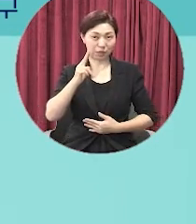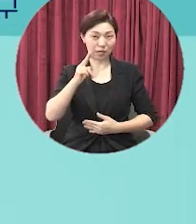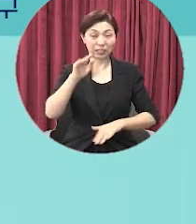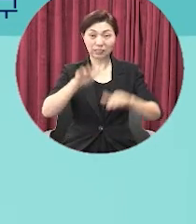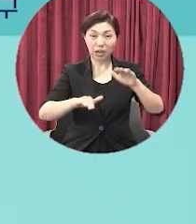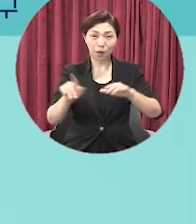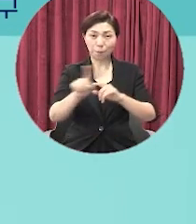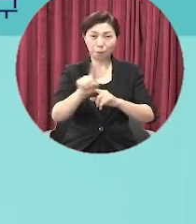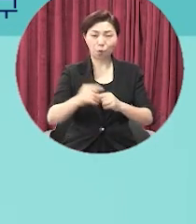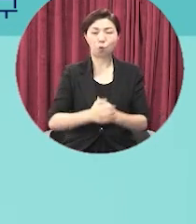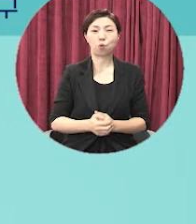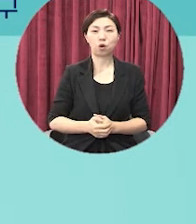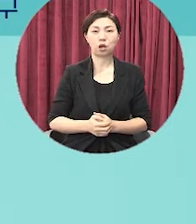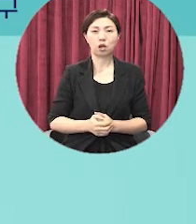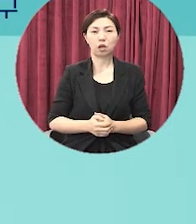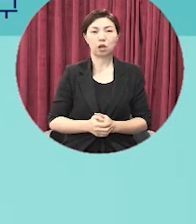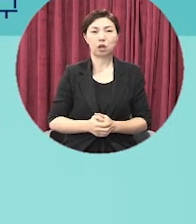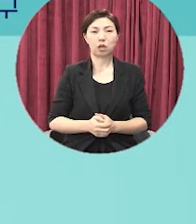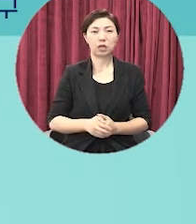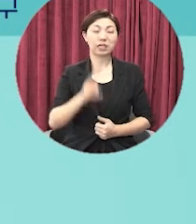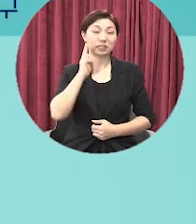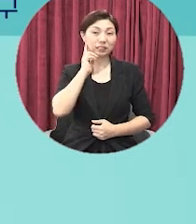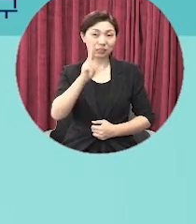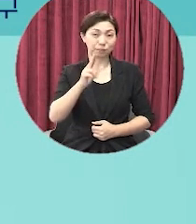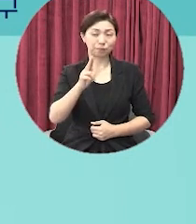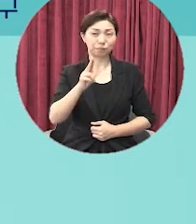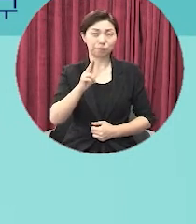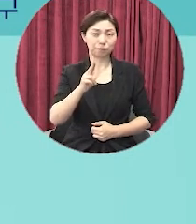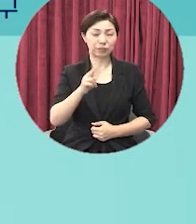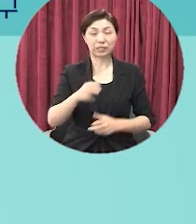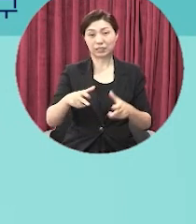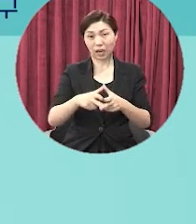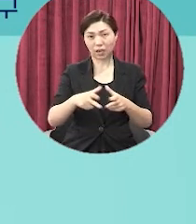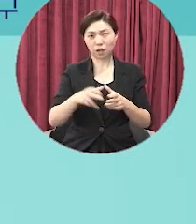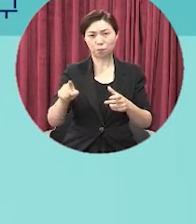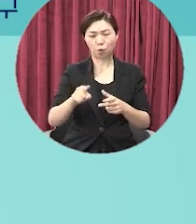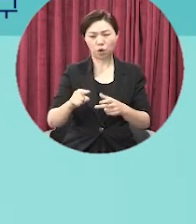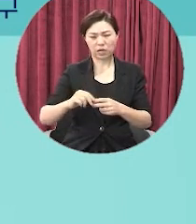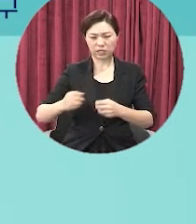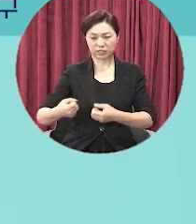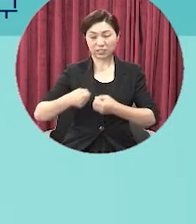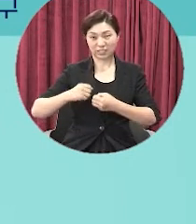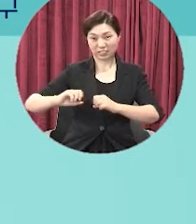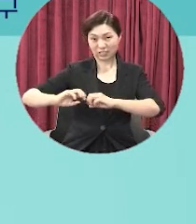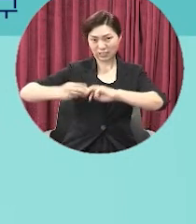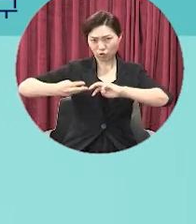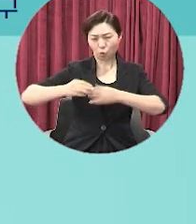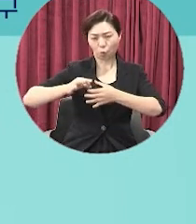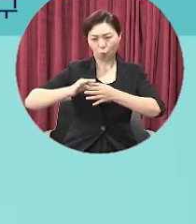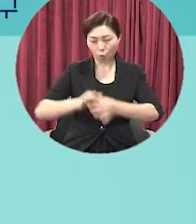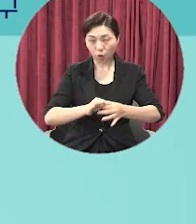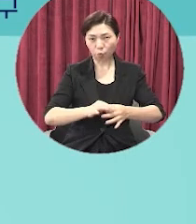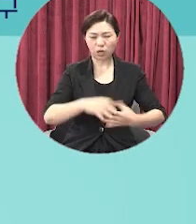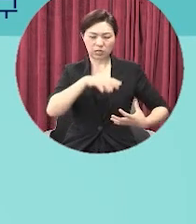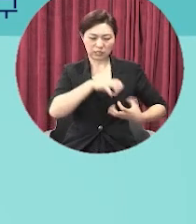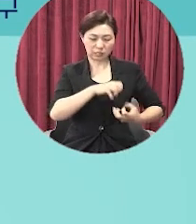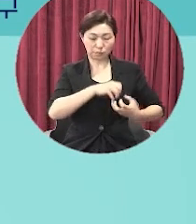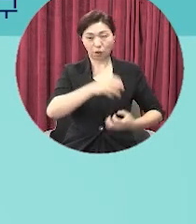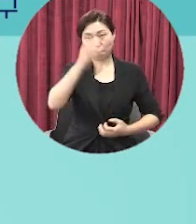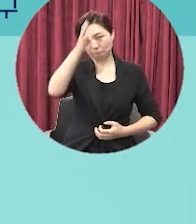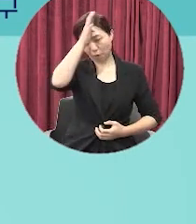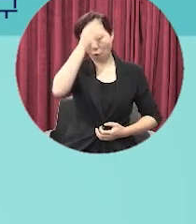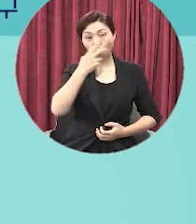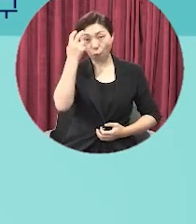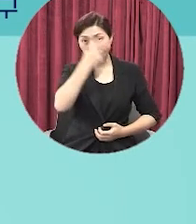는 어 지구력 0층 같은 경우는 지구력을 포옹 동기는 유지 잠실 패기는 모니터링 생활 그걸 약정 관리